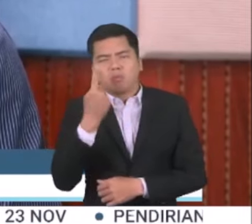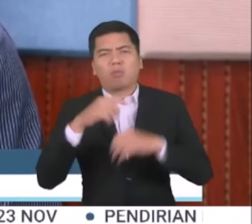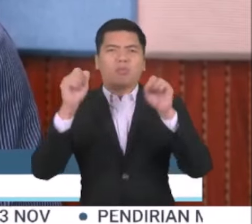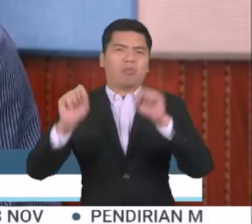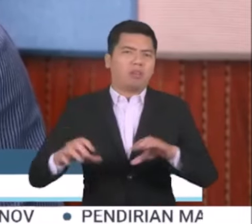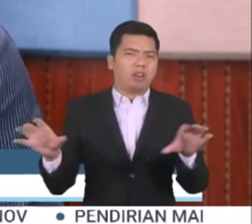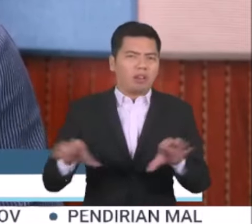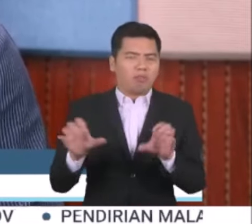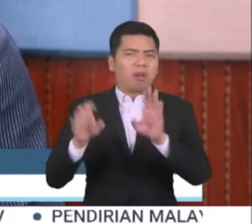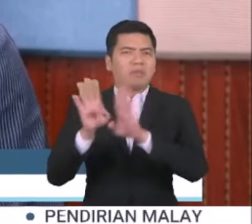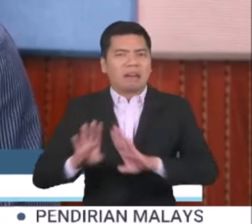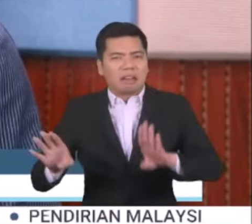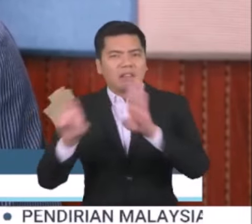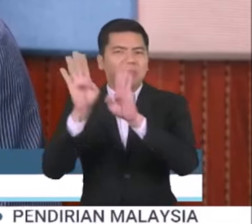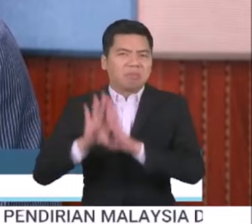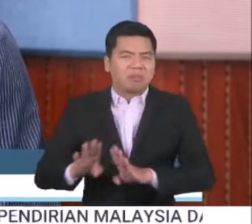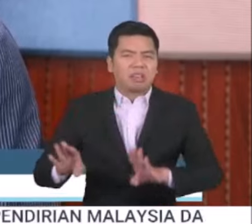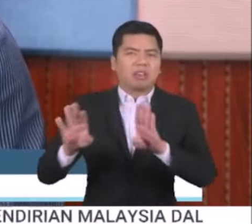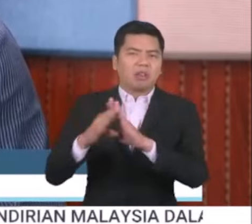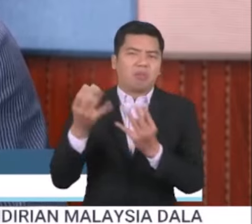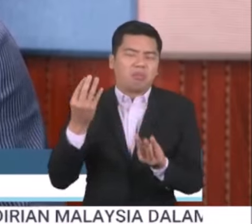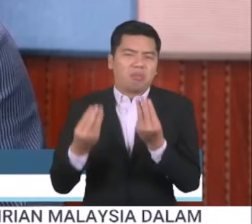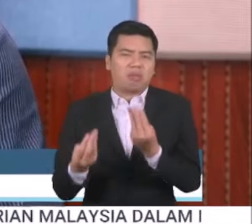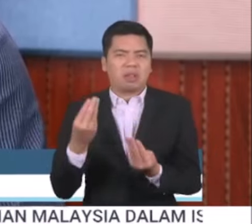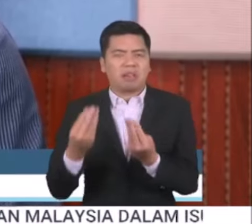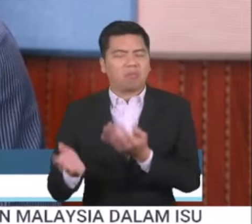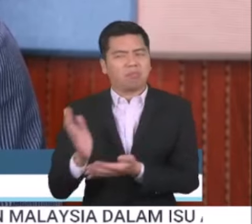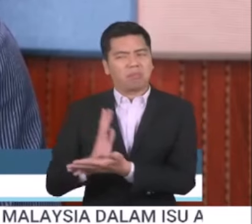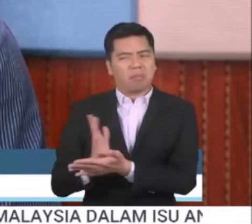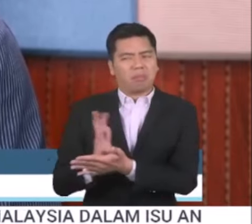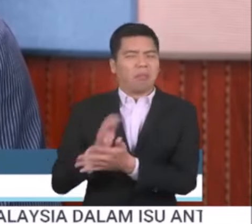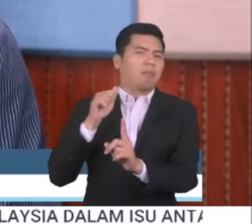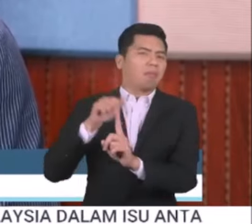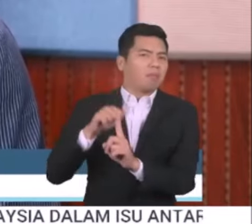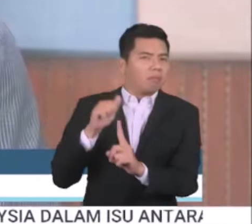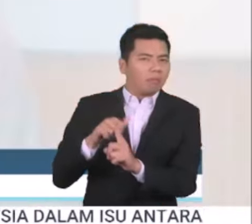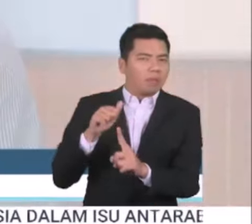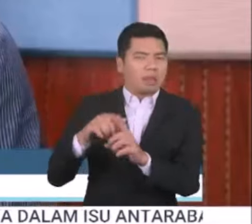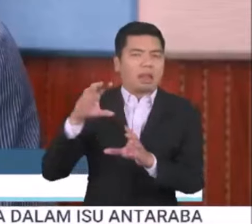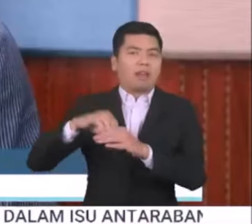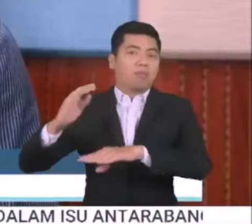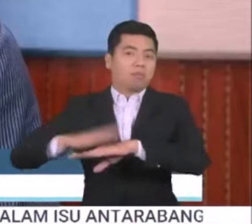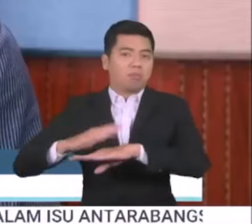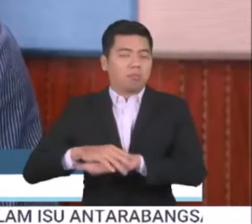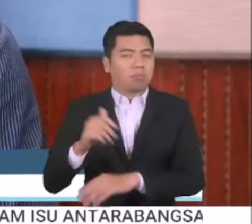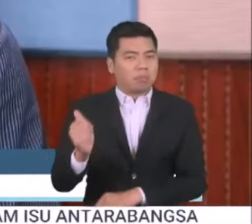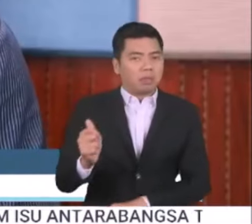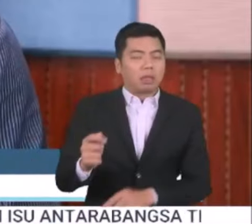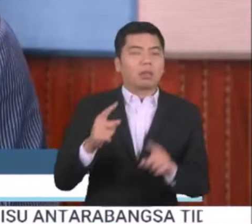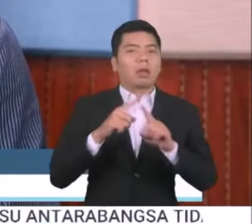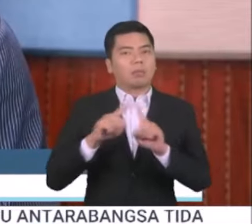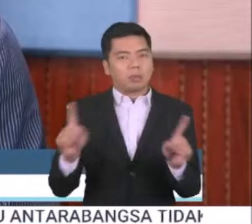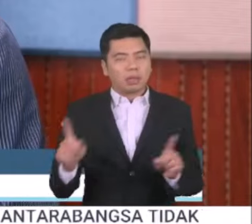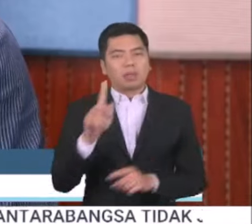melaporkan berita-berita di dalam dia punya platform